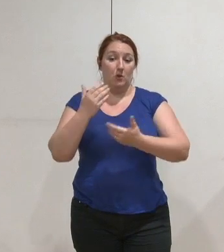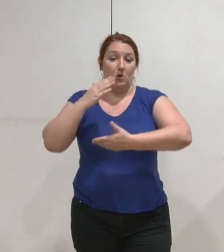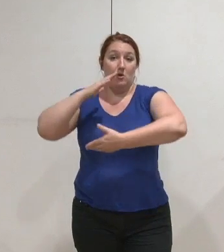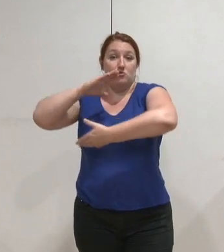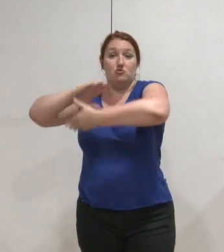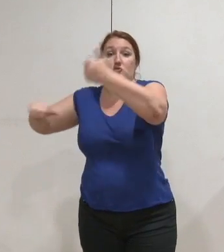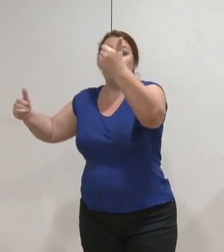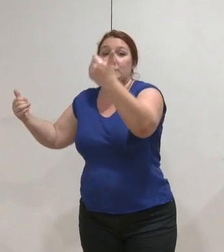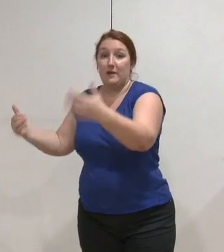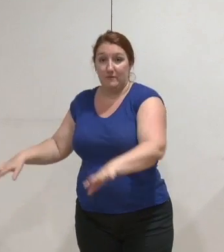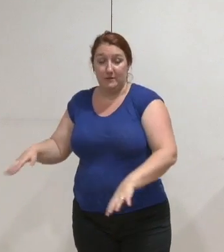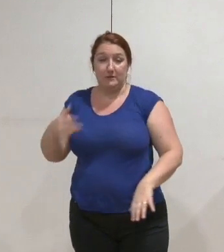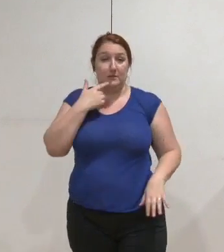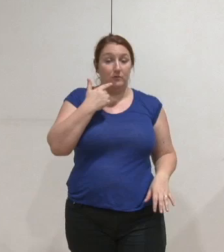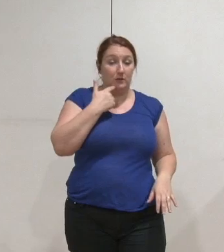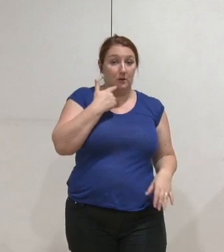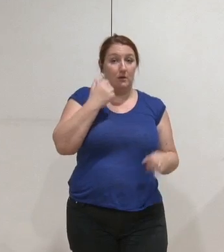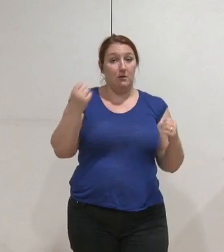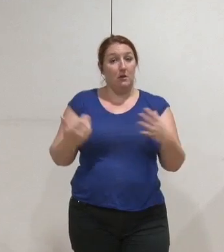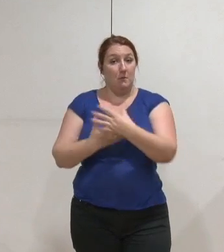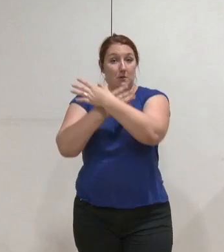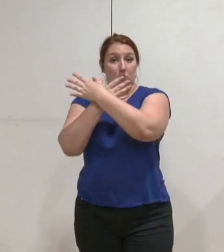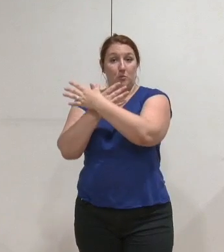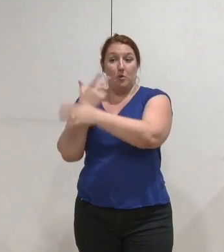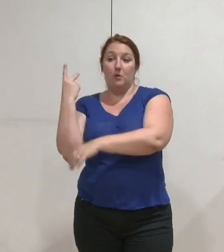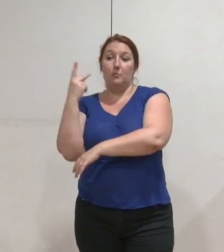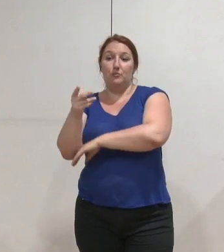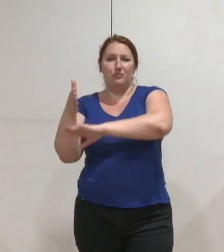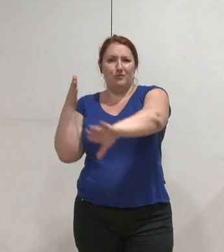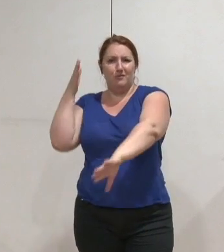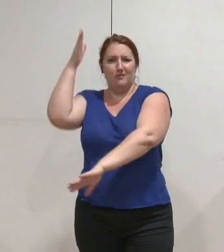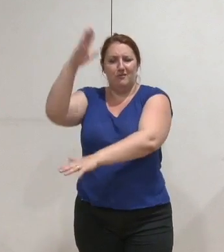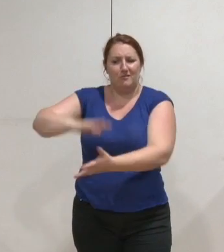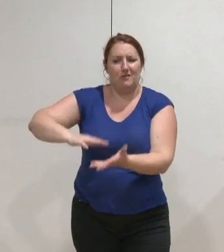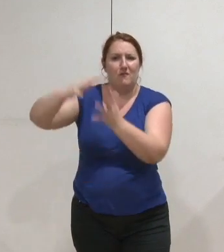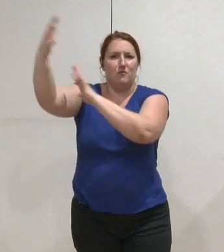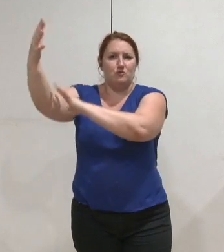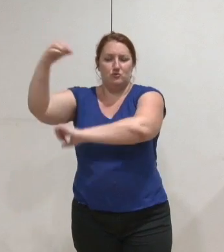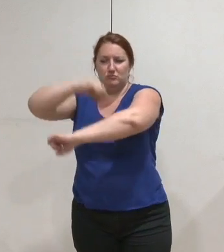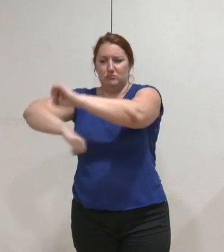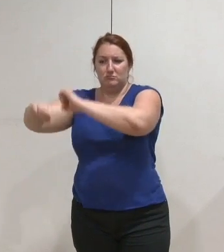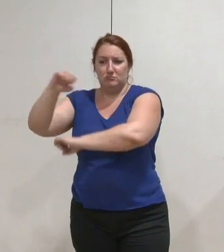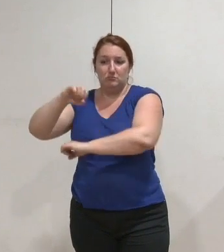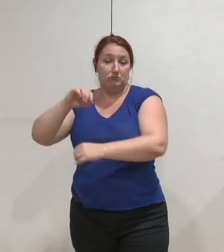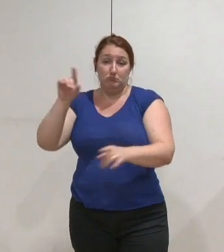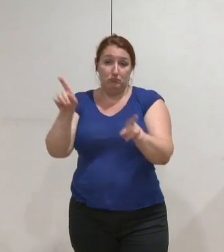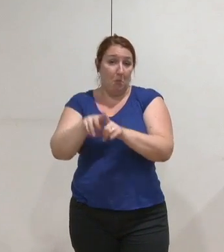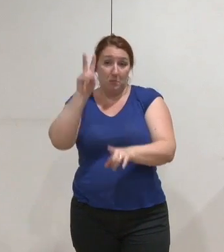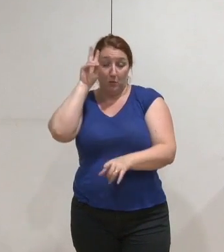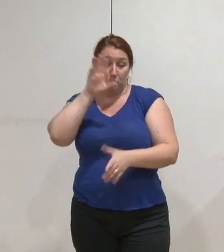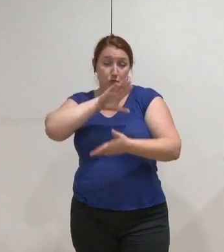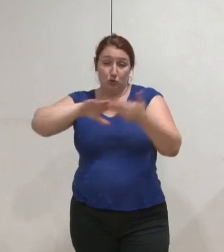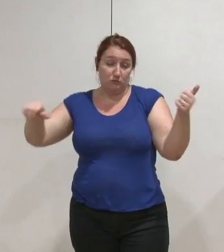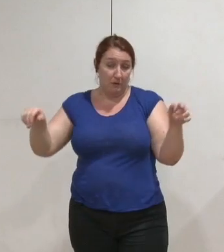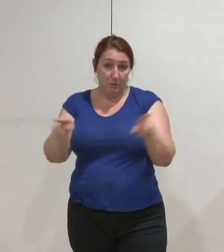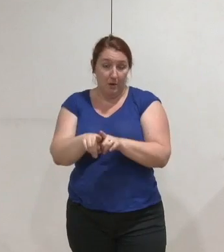effectivement la métropole prendra en charge leur évolution future comme ça a été le cas dans tous les transfer de personnel et il y